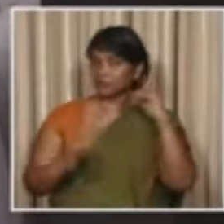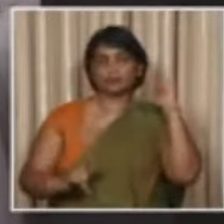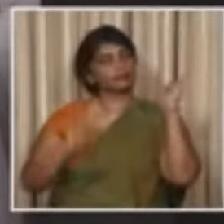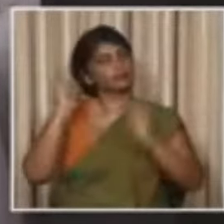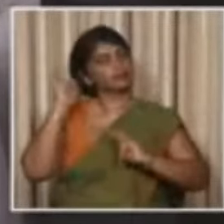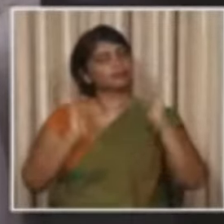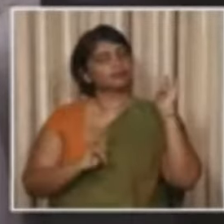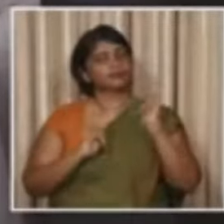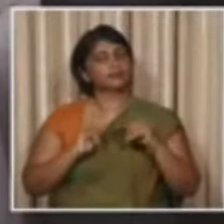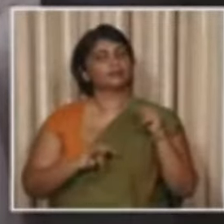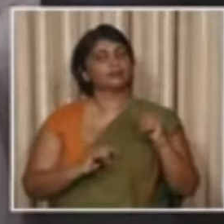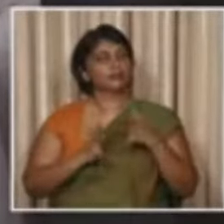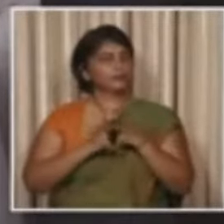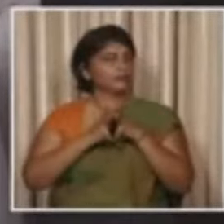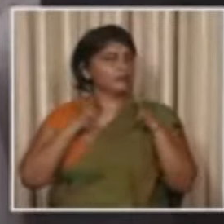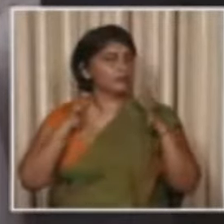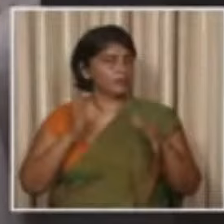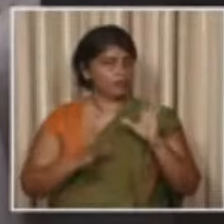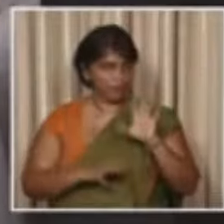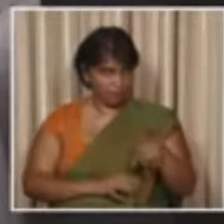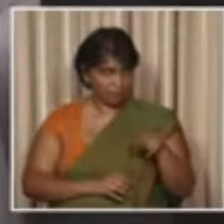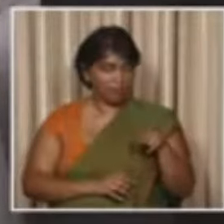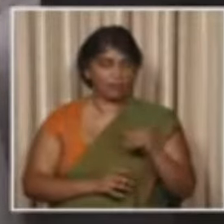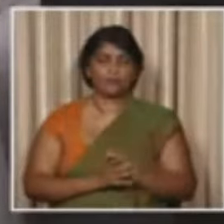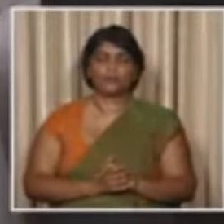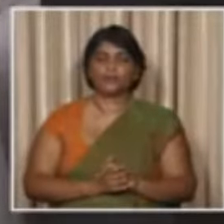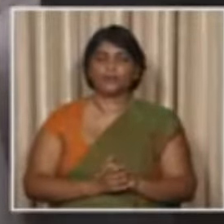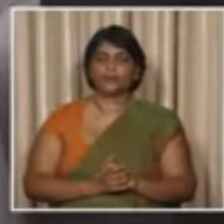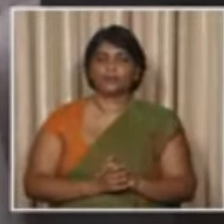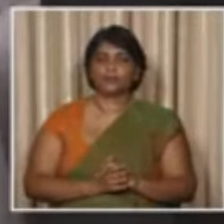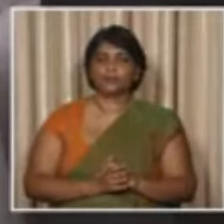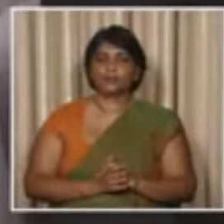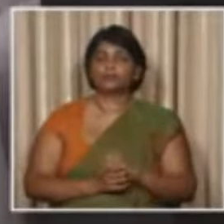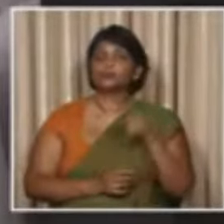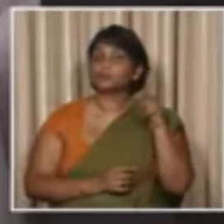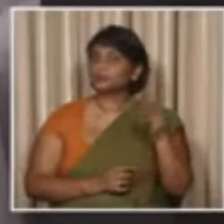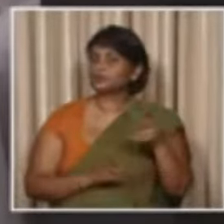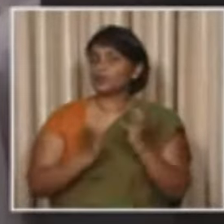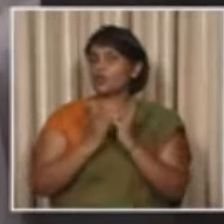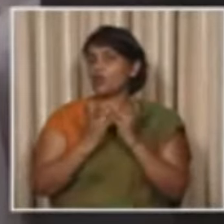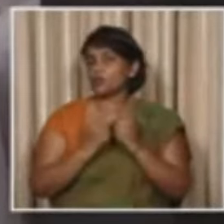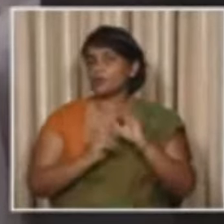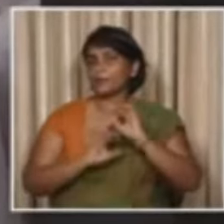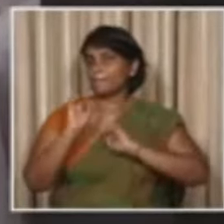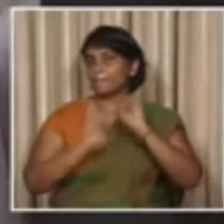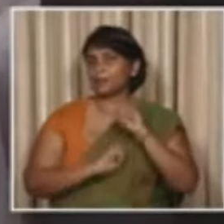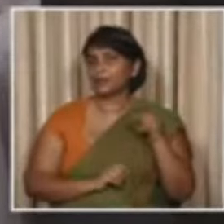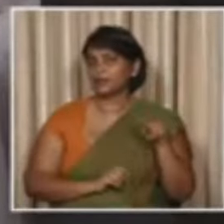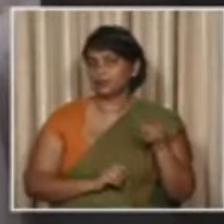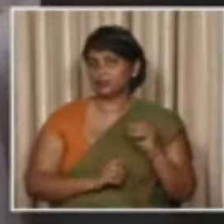පැමිණීමේ වර්ධනයක් සිදු වී තිබේ. ඒ කොපමණ ප්‍රතිශතයකින්?